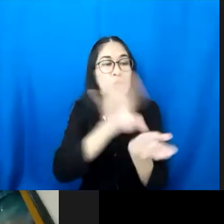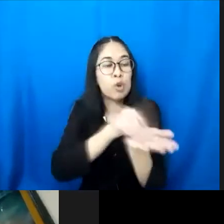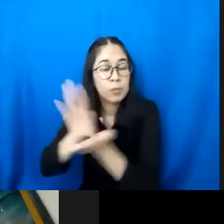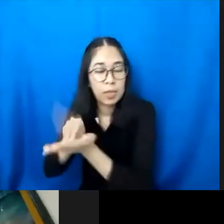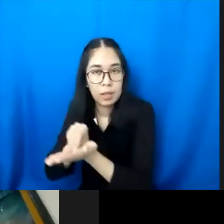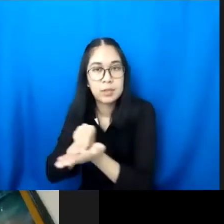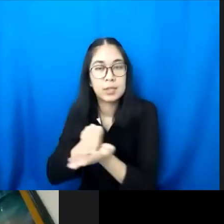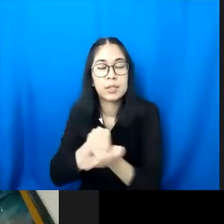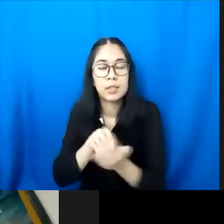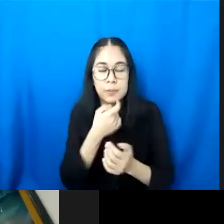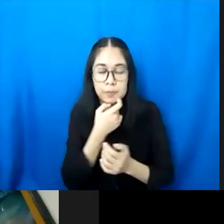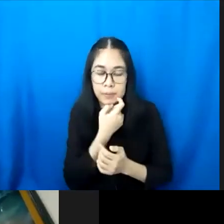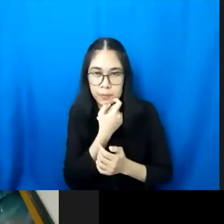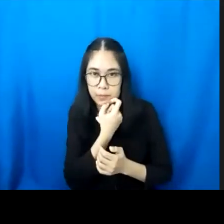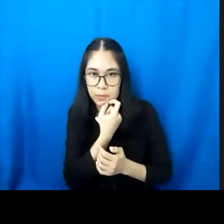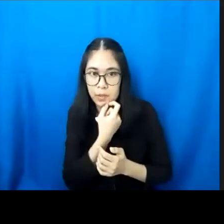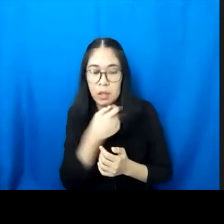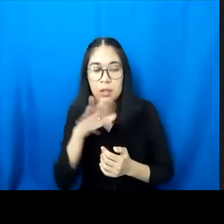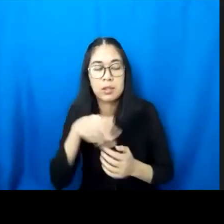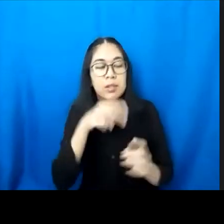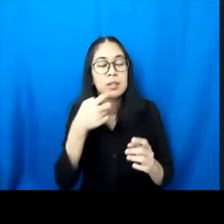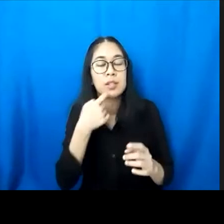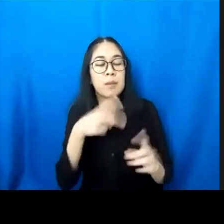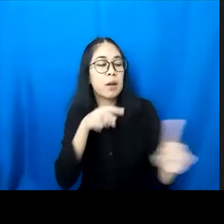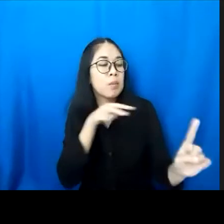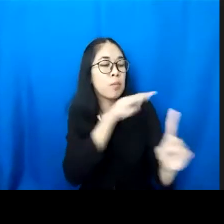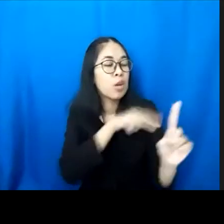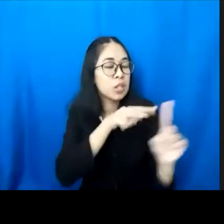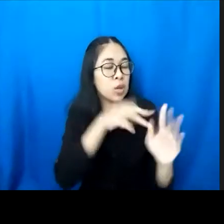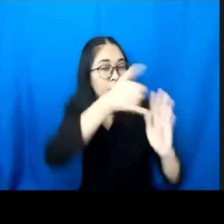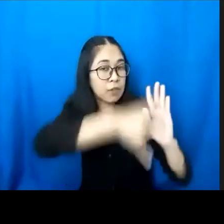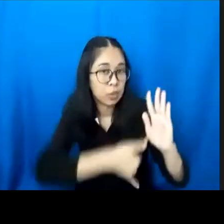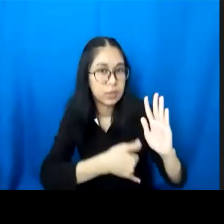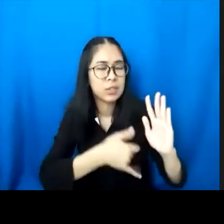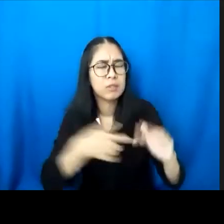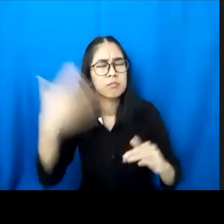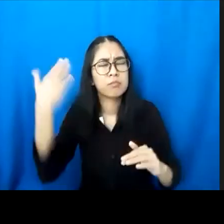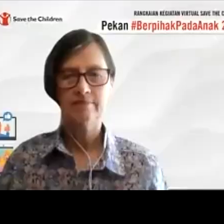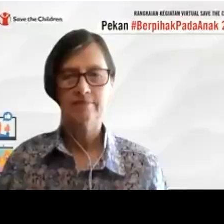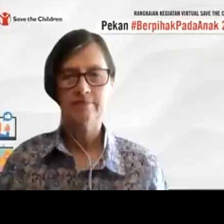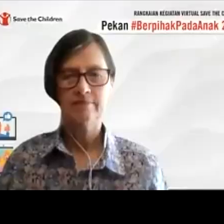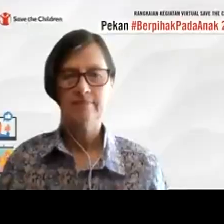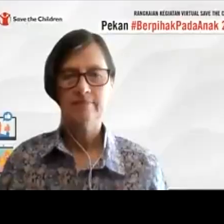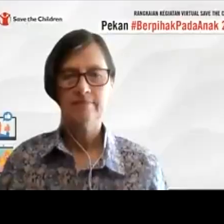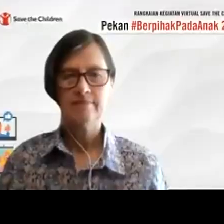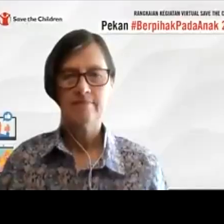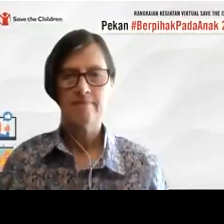kan kaitannya dengan monitoring evaluasi, ya. Kita juga menyadari beberapa kelemahan. Kebetulan kemarin juga ada